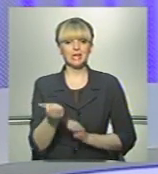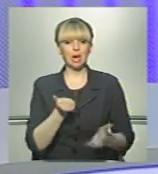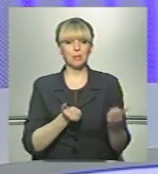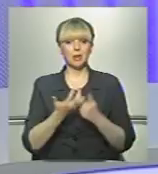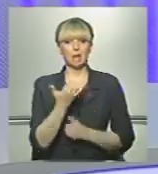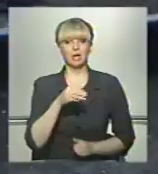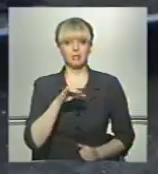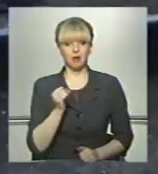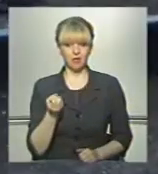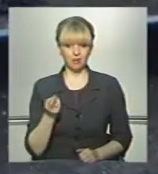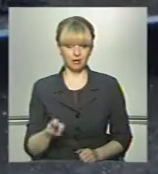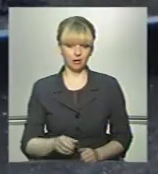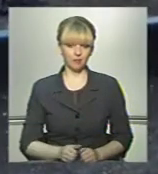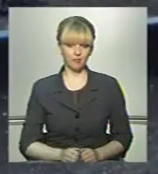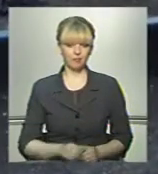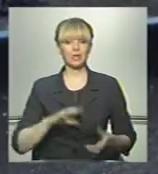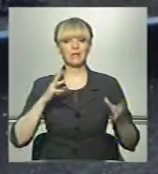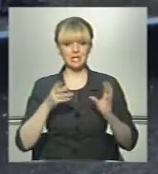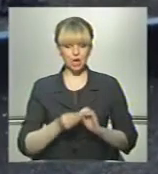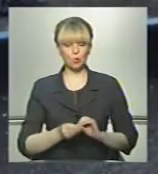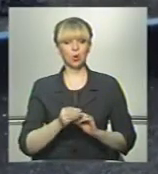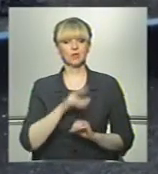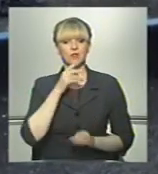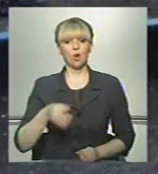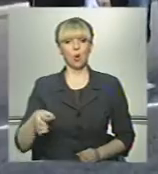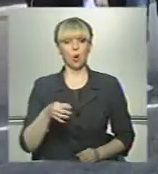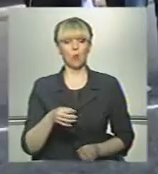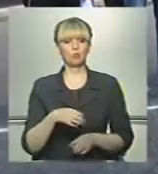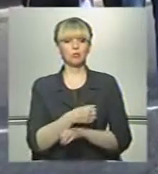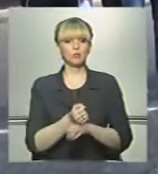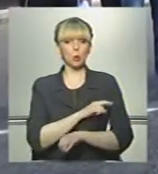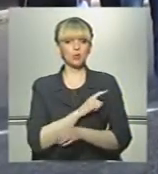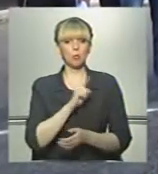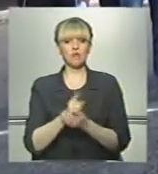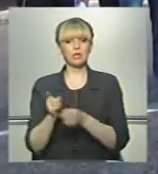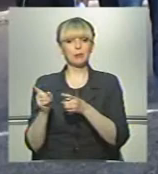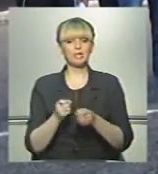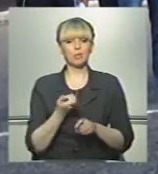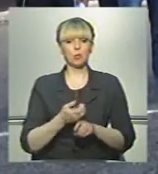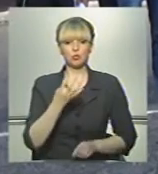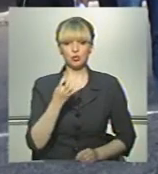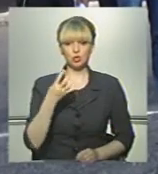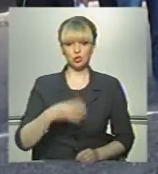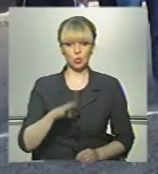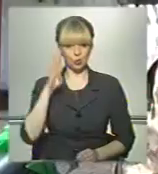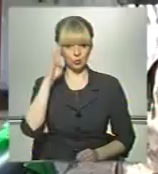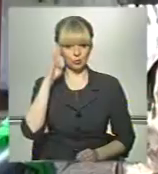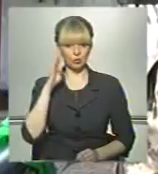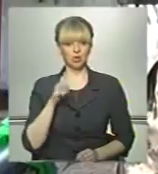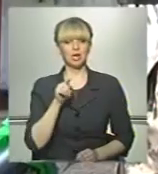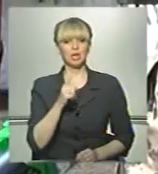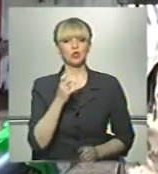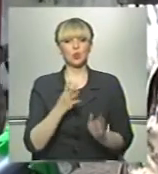5 травня. Загалом з Чернівецької області до лав Збройних сил мають призвати понад 440 юнаків. Із